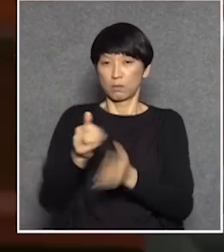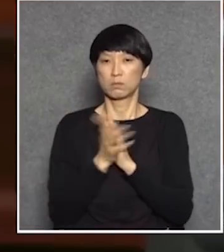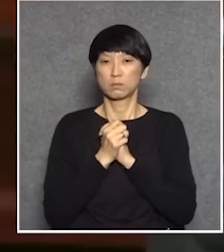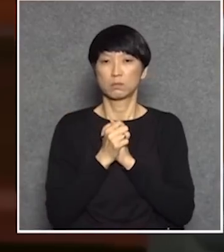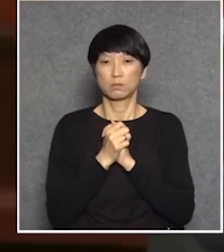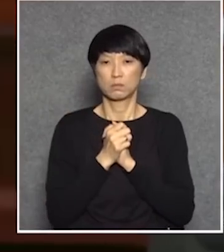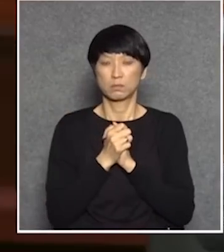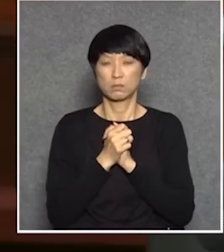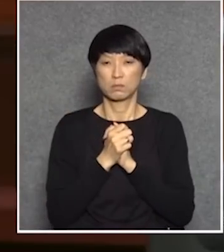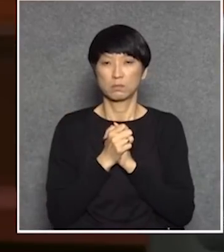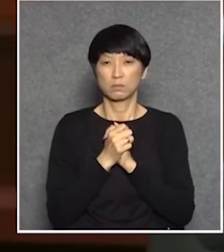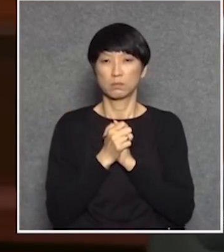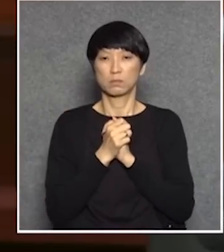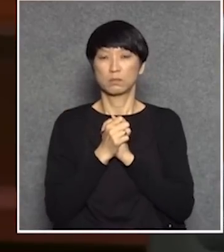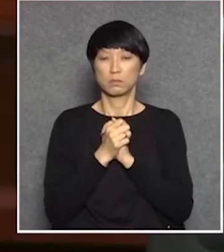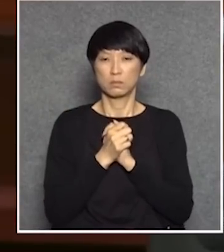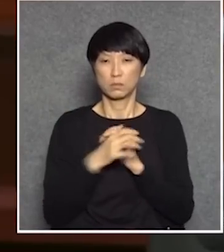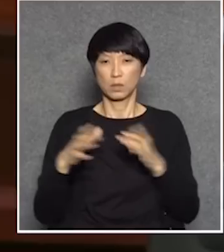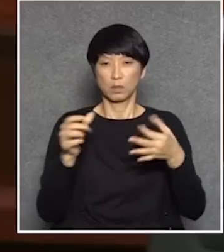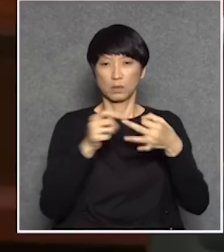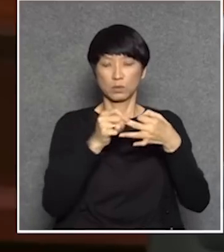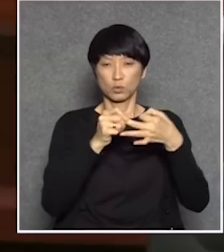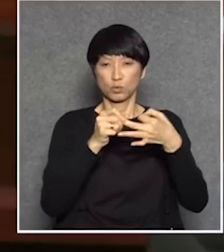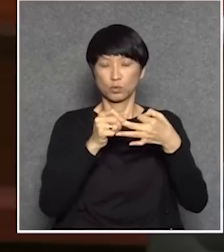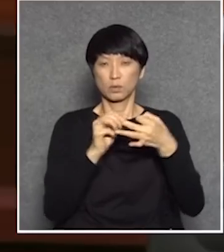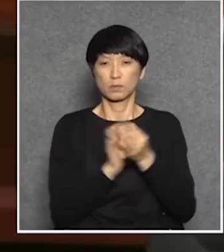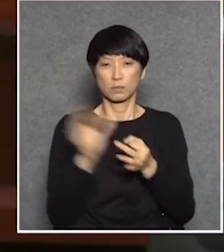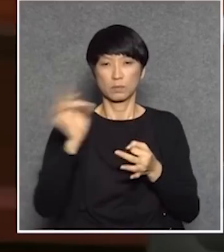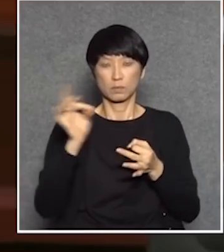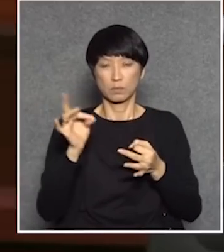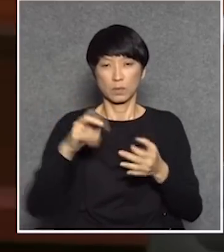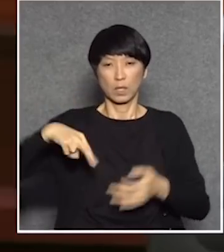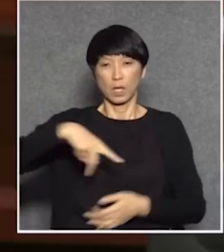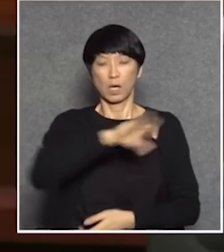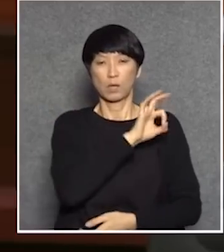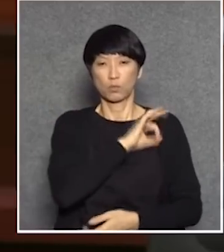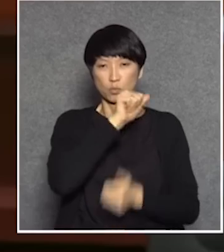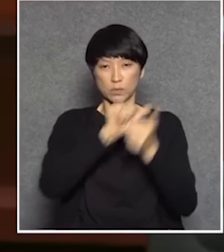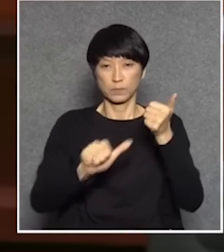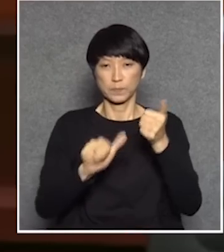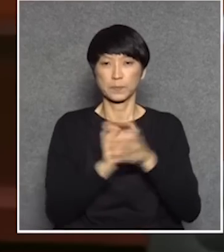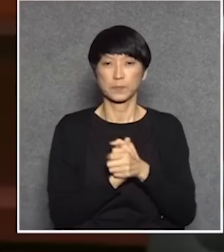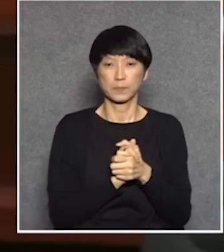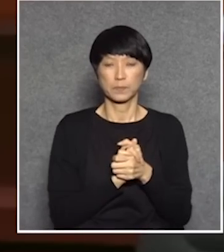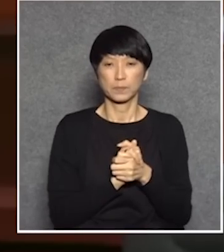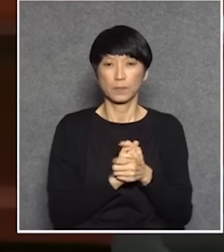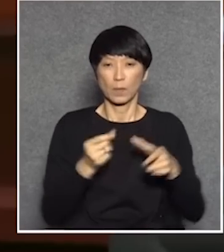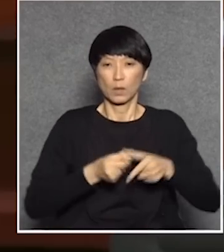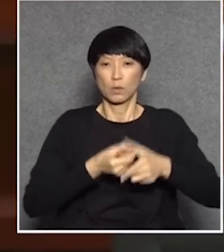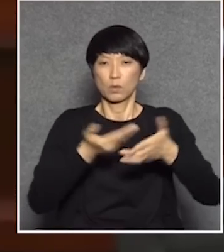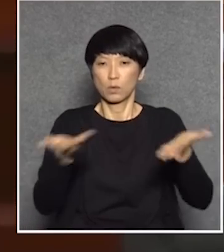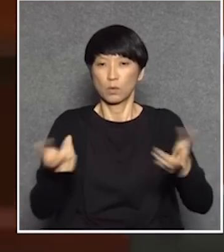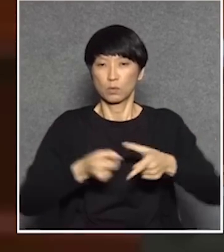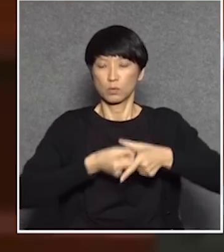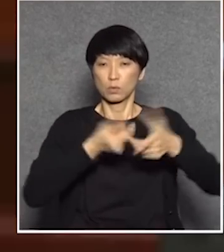主席張志剛。作為一個行會的成員，公開不斷公開